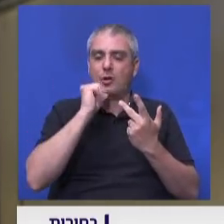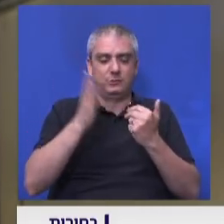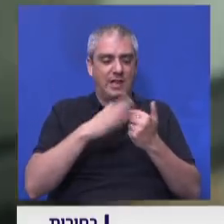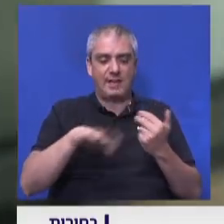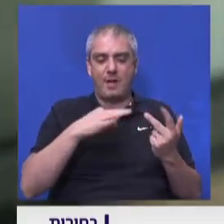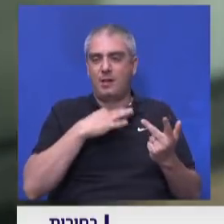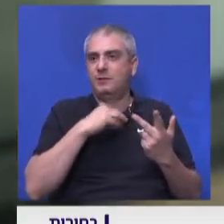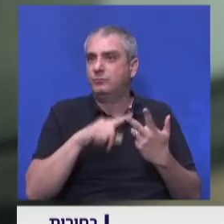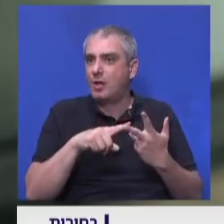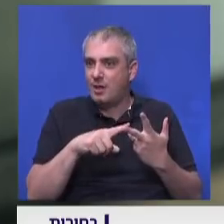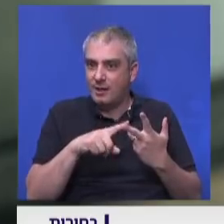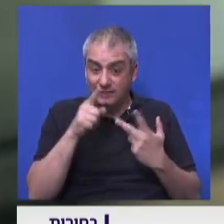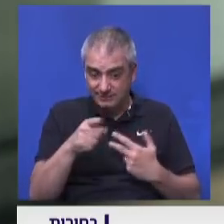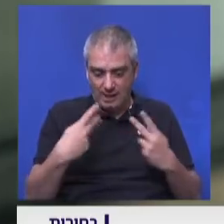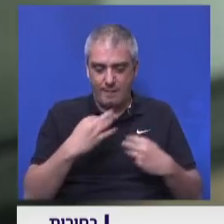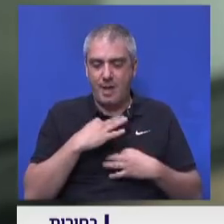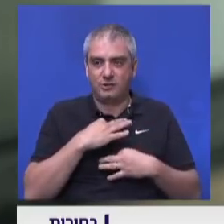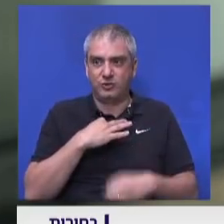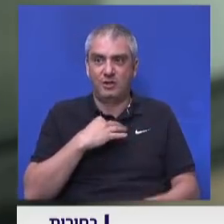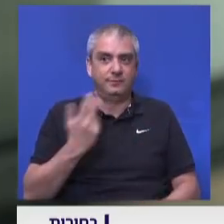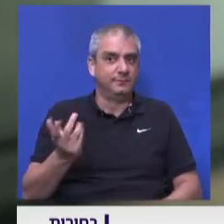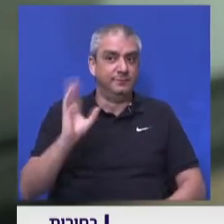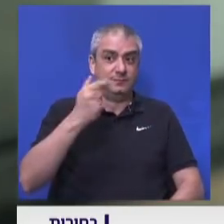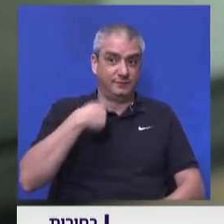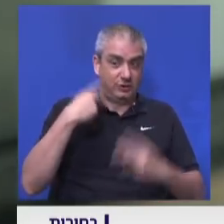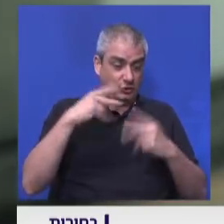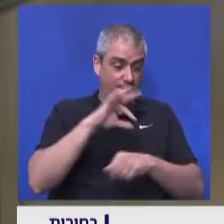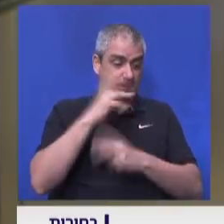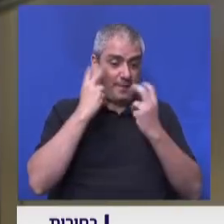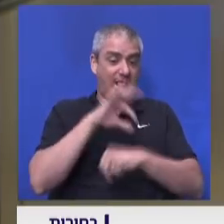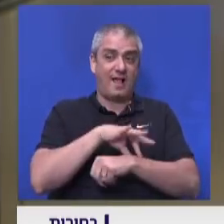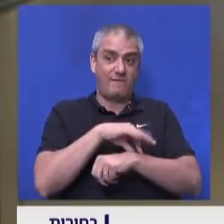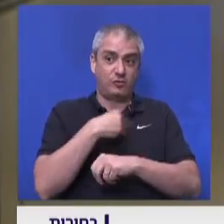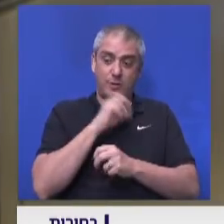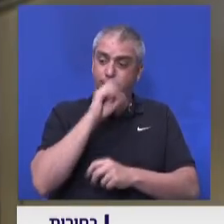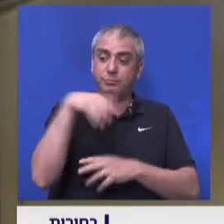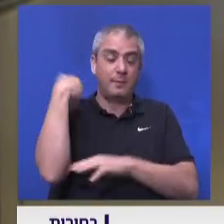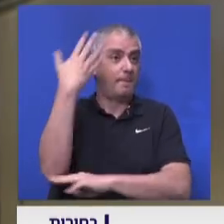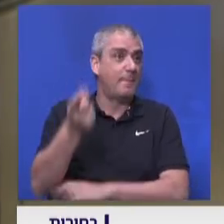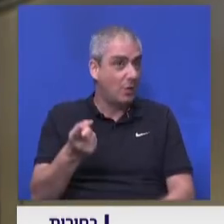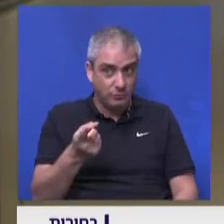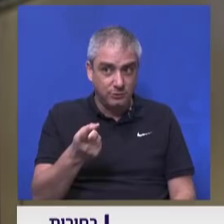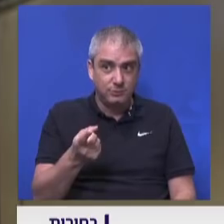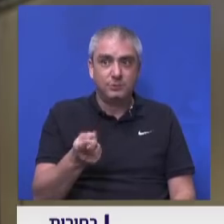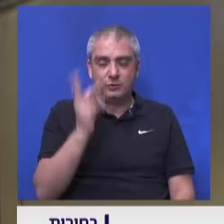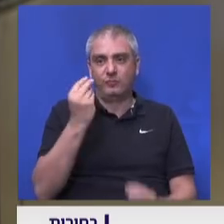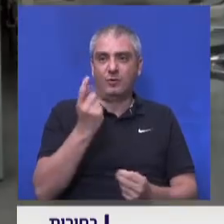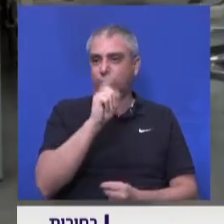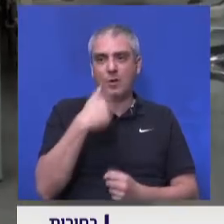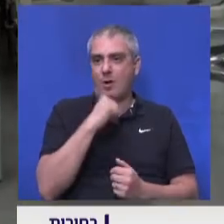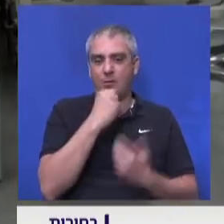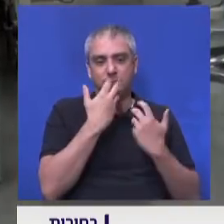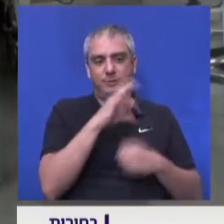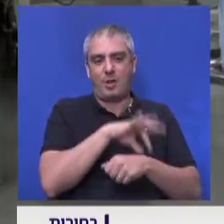זה הפחד. עכשיו, אם אני חוששת שהמידע הרפואי שלי יצא החוצה, יש דברים אולי שאני לא אספר לרופא המשפחה